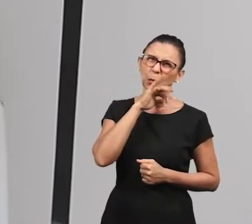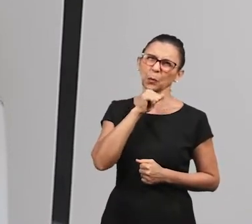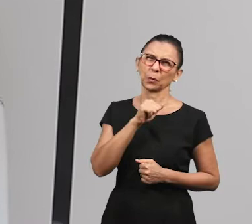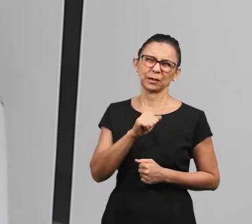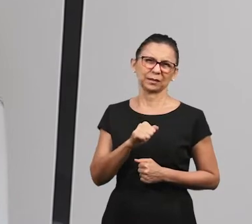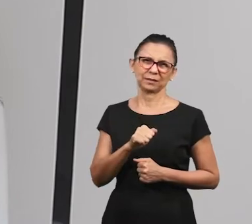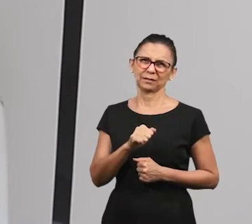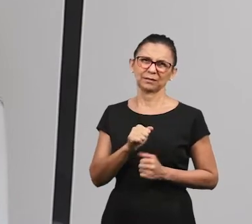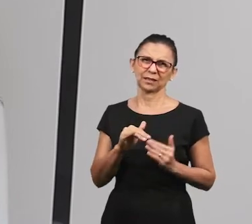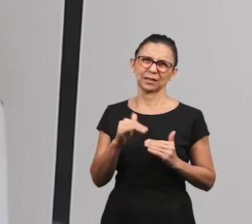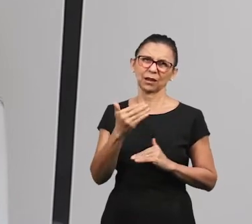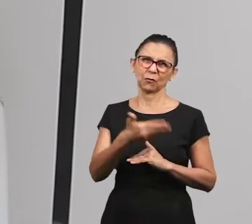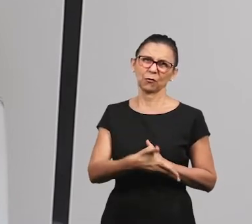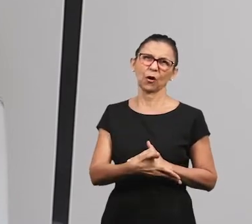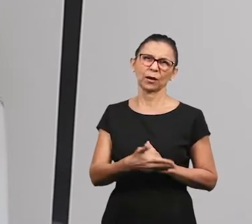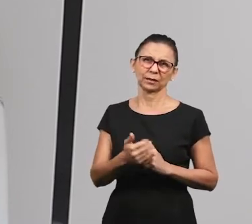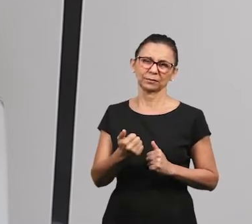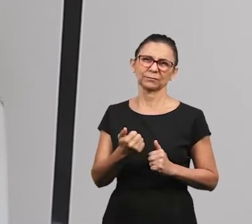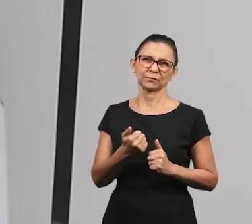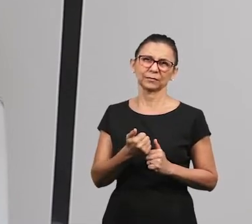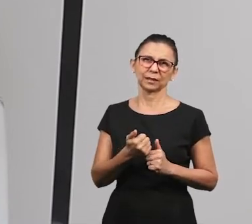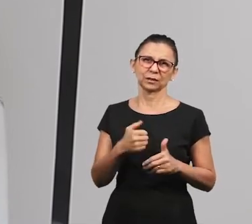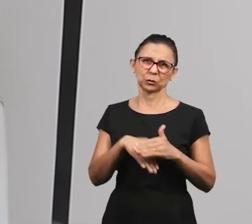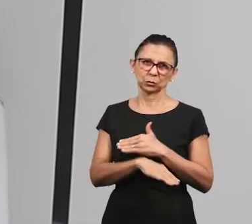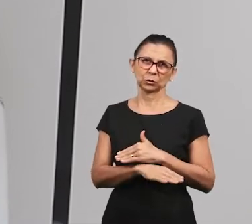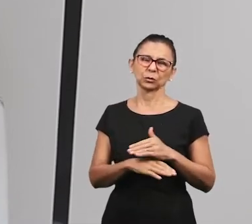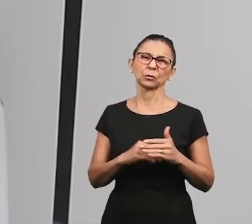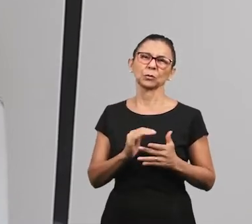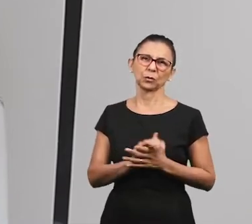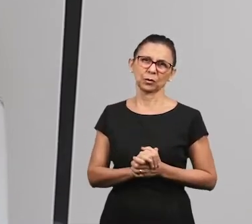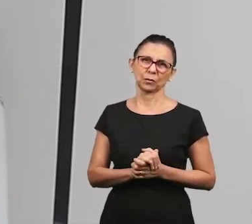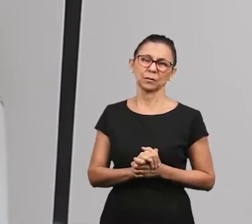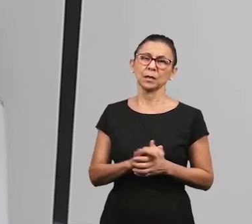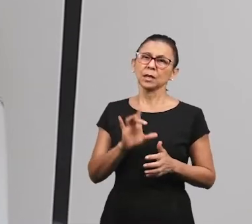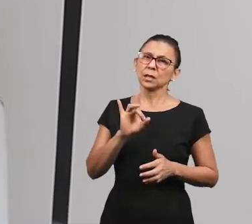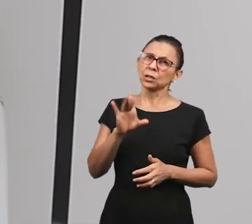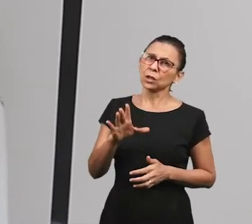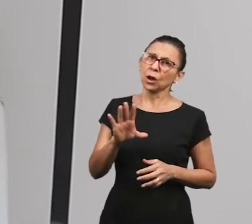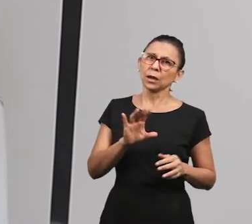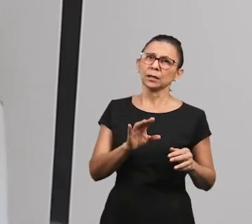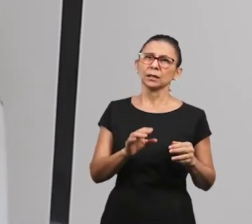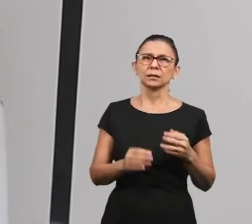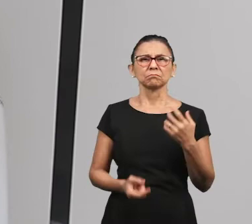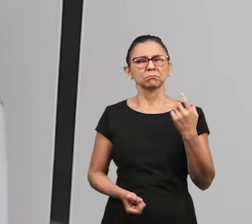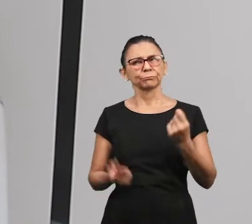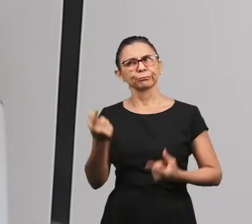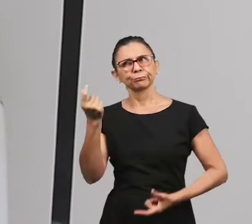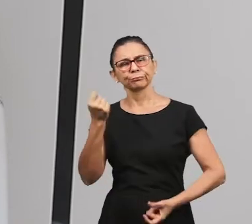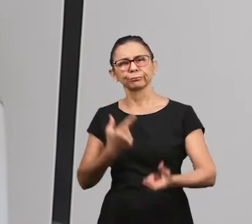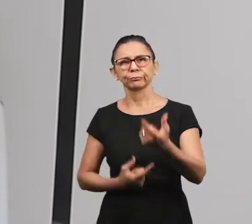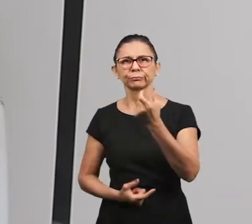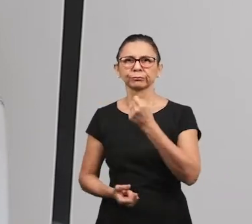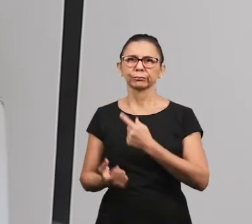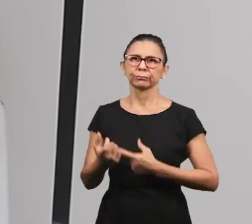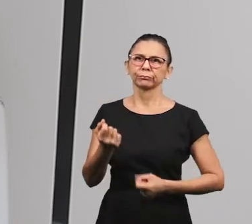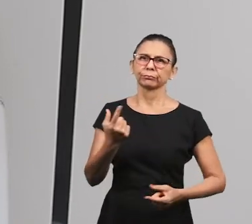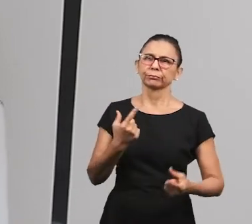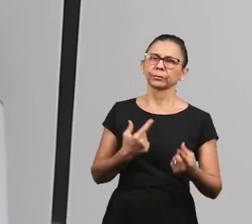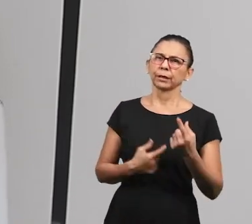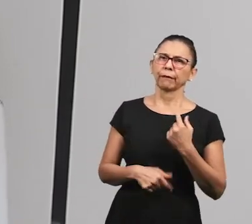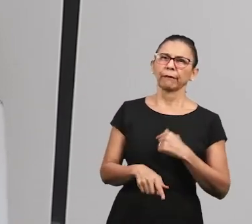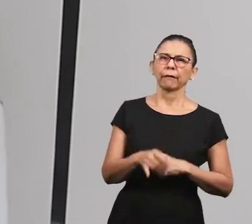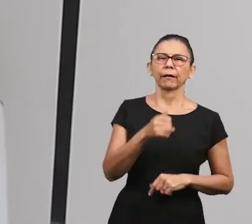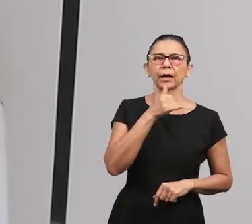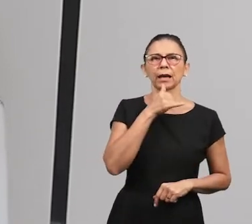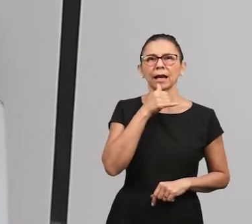эти продукты питания не являются его питанием, нормальным питанием,